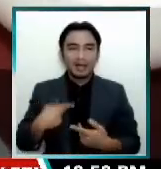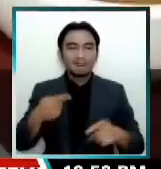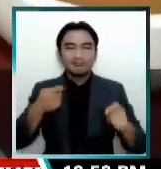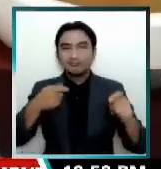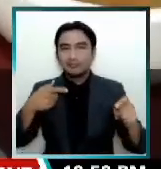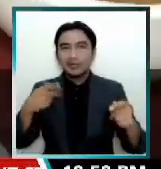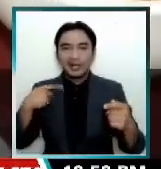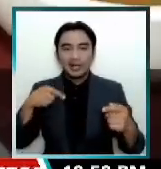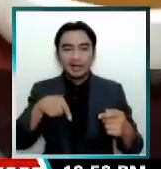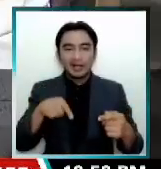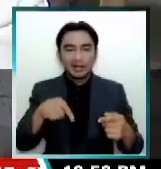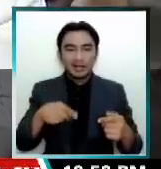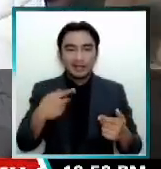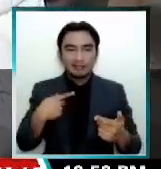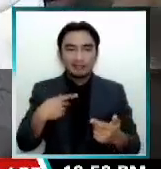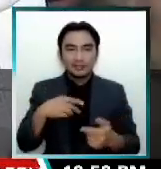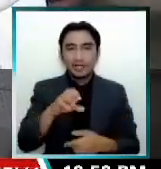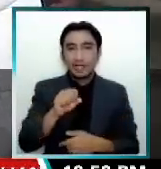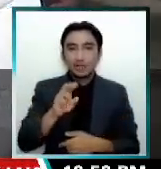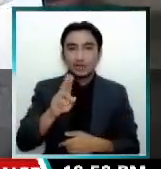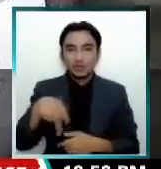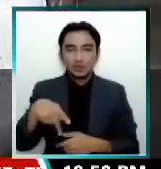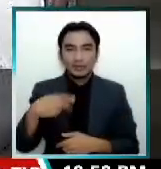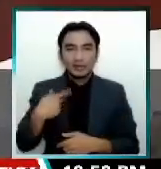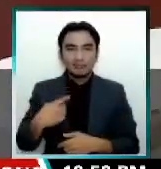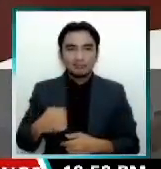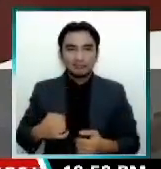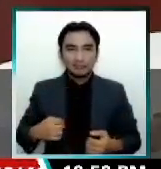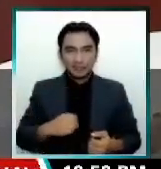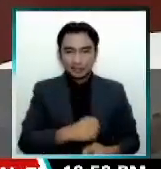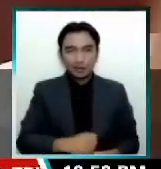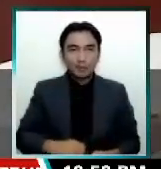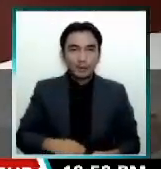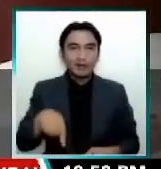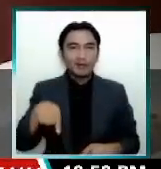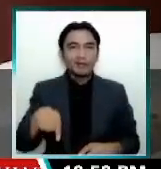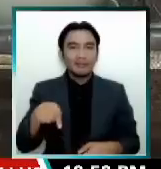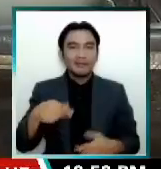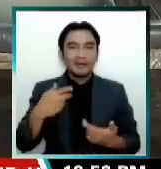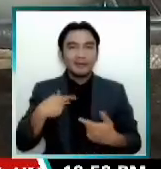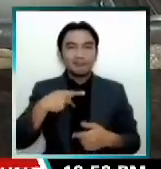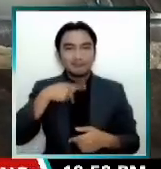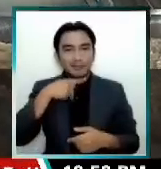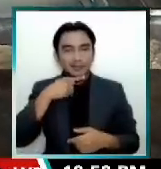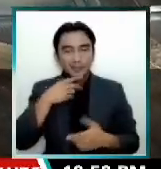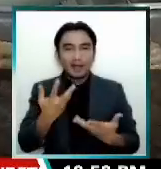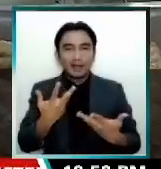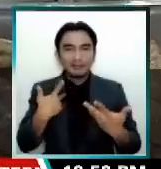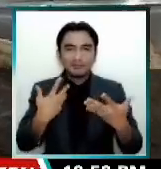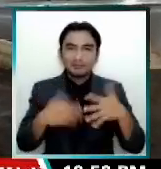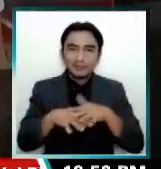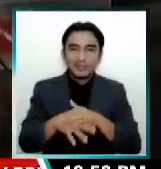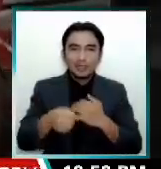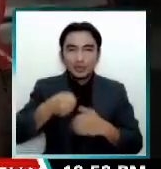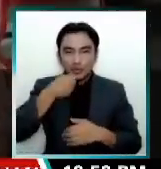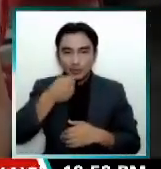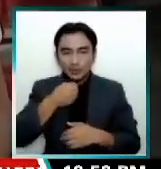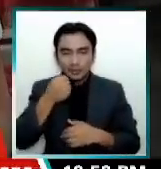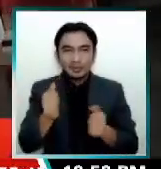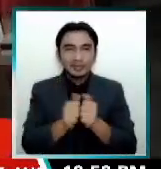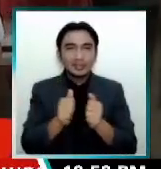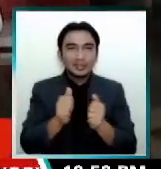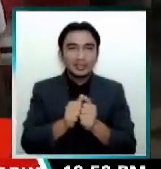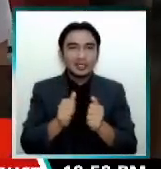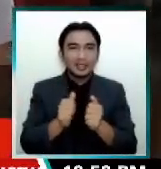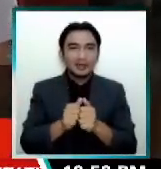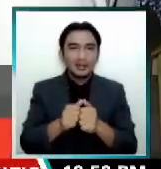tumbong soup o yung bituka ng baboy na nilinis at tinimplahan bilang soup. Partner niya ng malutong na lechong kawali. Masarap naman